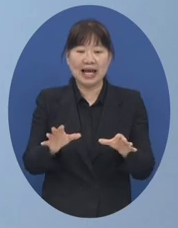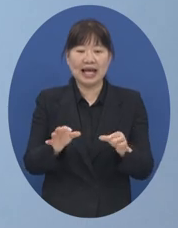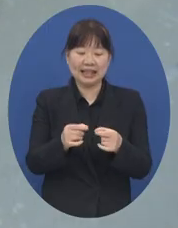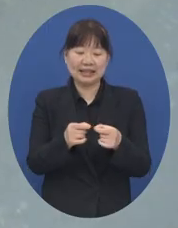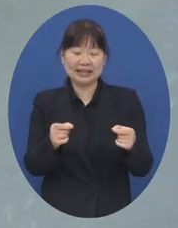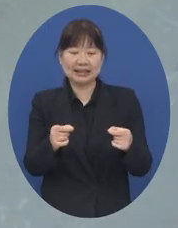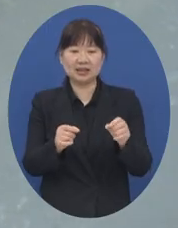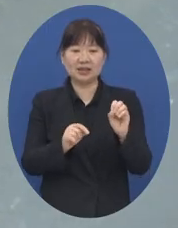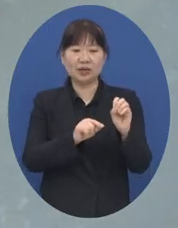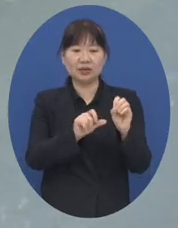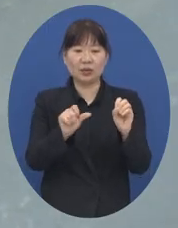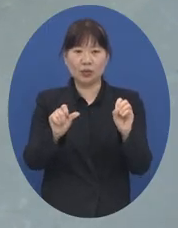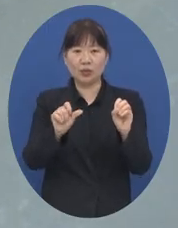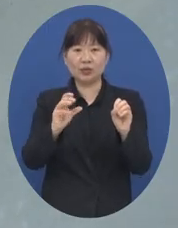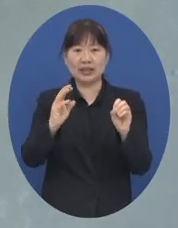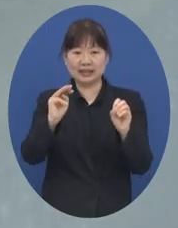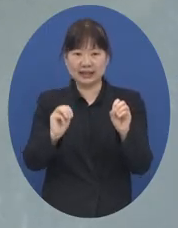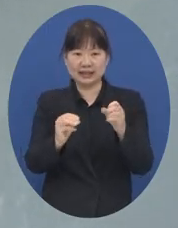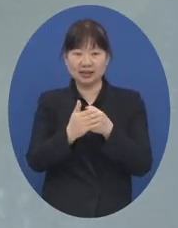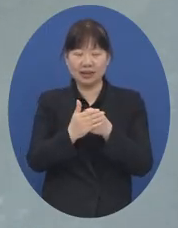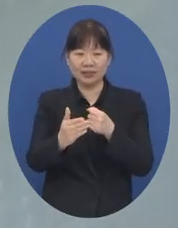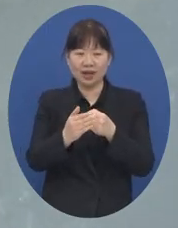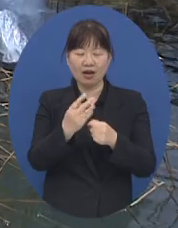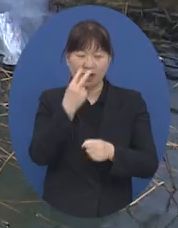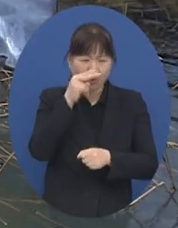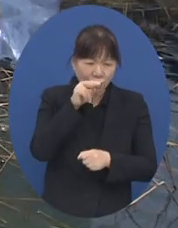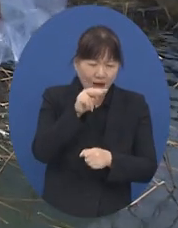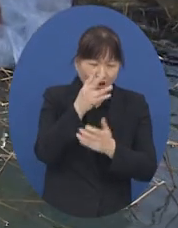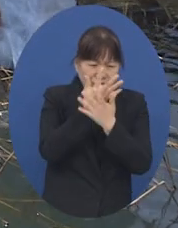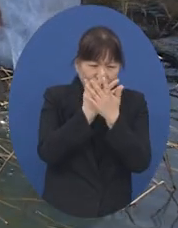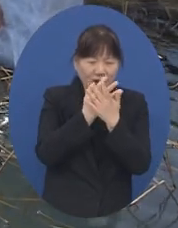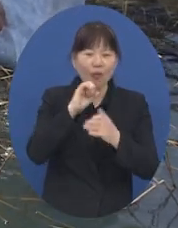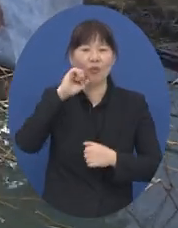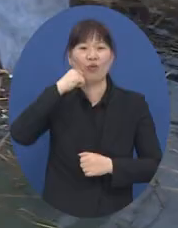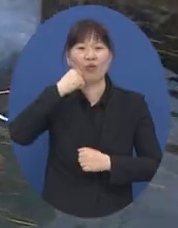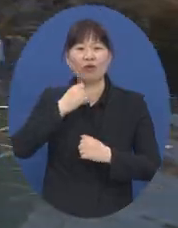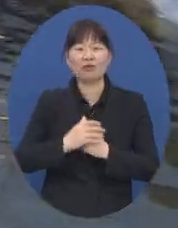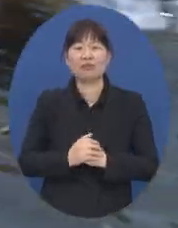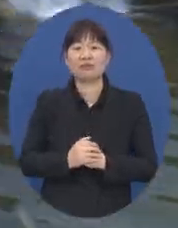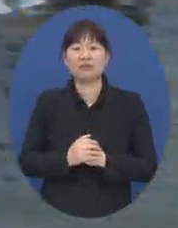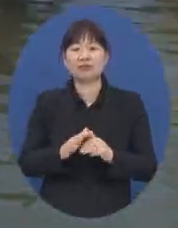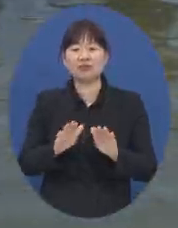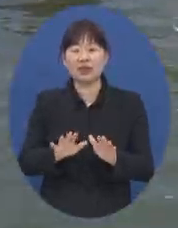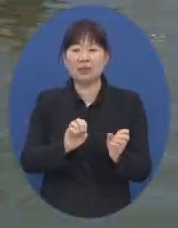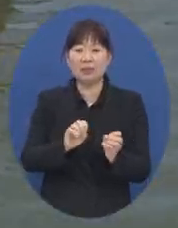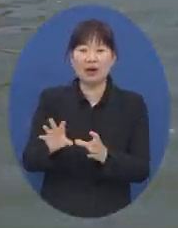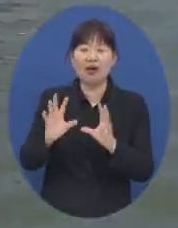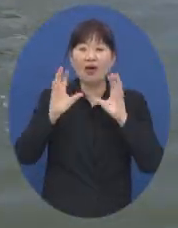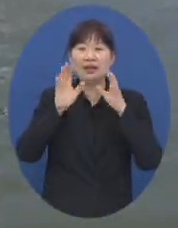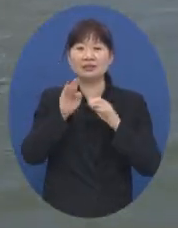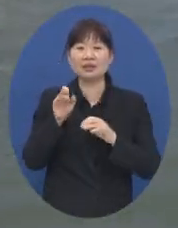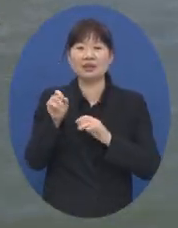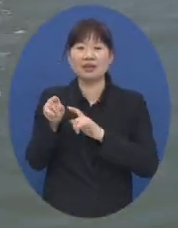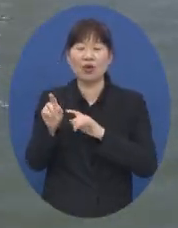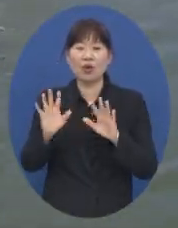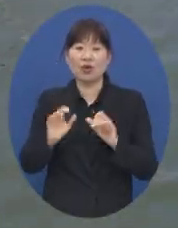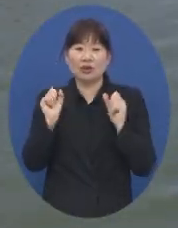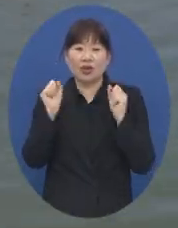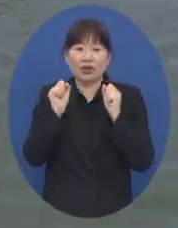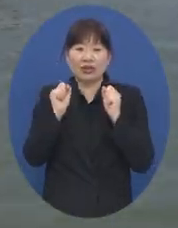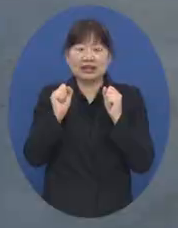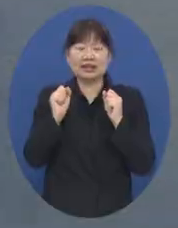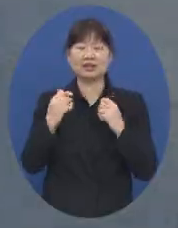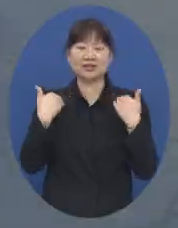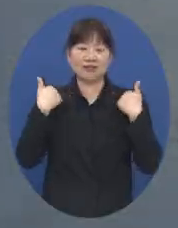희리는 0.5cm에 불과해 눈으로 보기 힘들 정도. 이번에 방류된 어린 빙어는 올 겨울이면